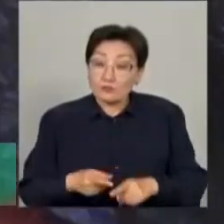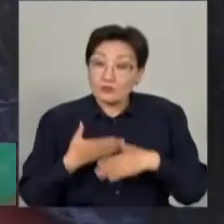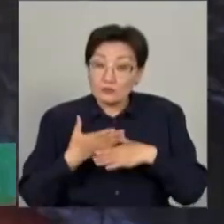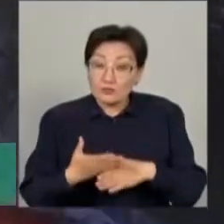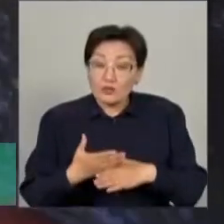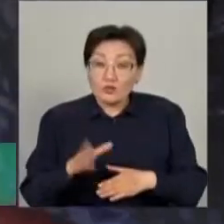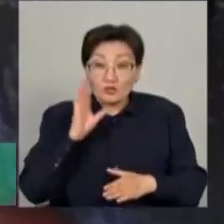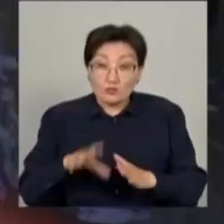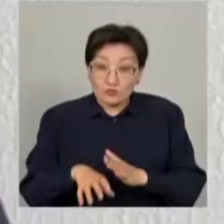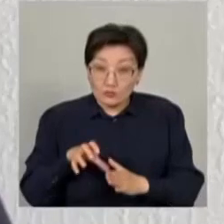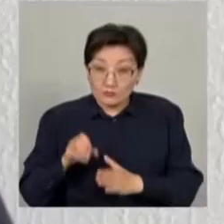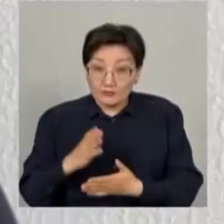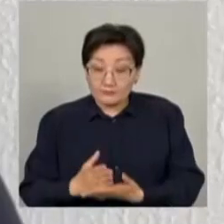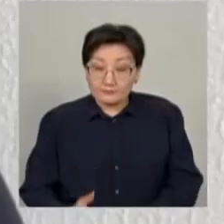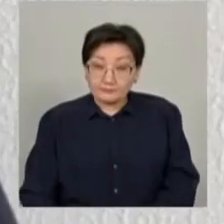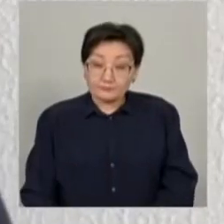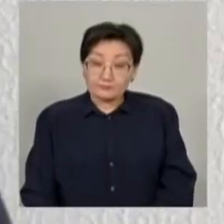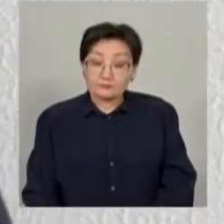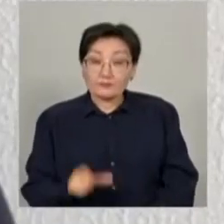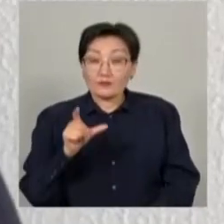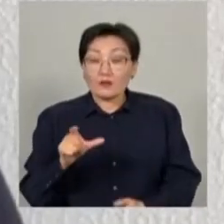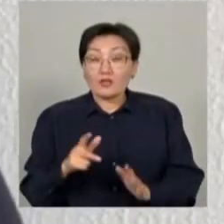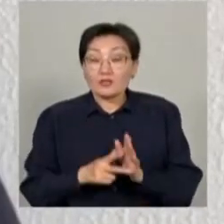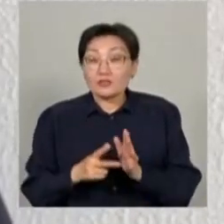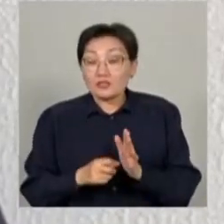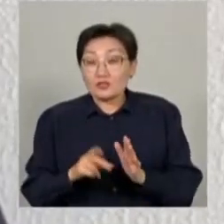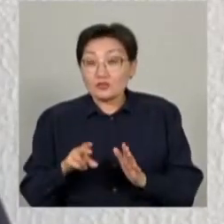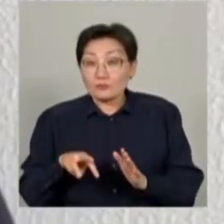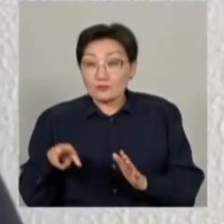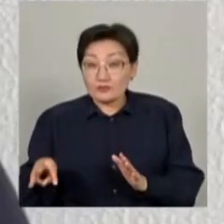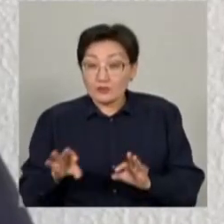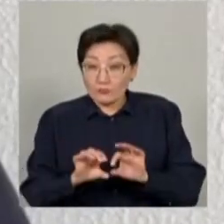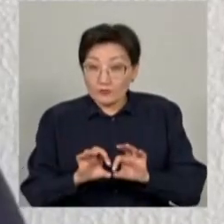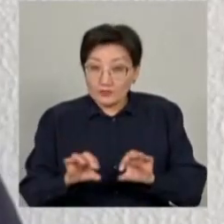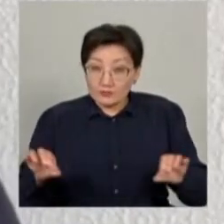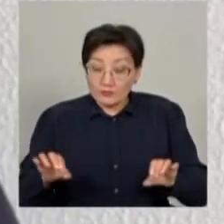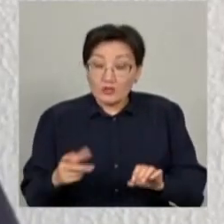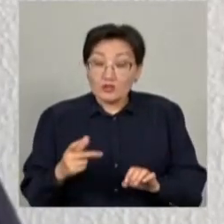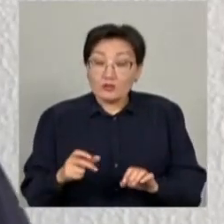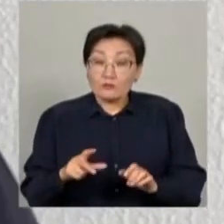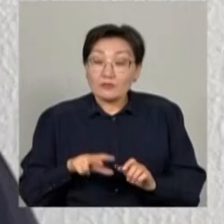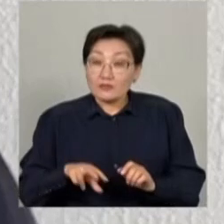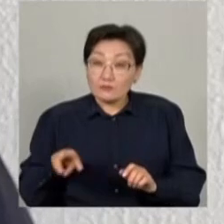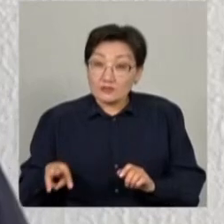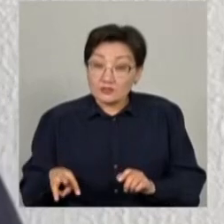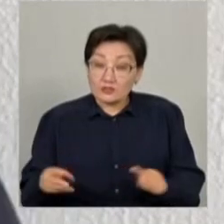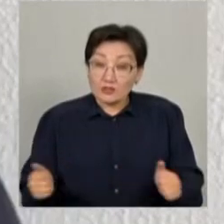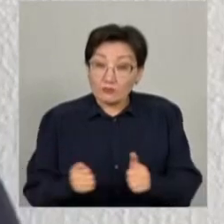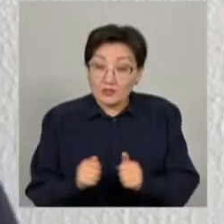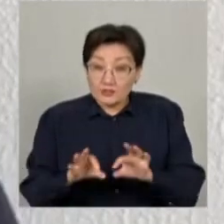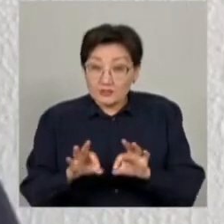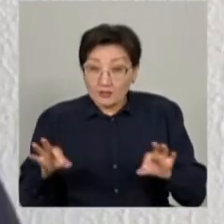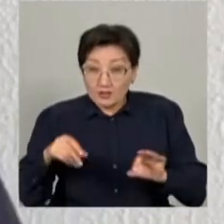су сорылып жатыр. Диаметрі 800 мм құбырдың ысырма клапан камерасынан 300 мм іргелес